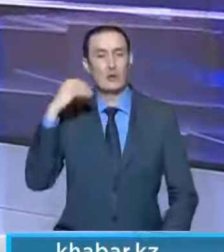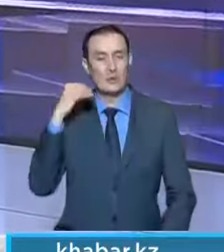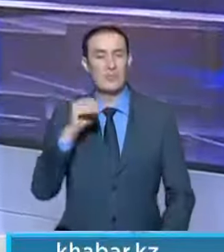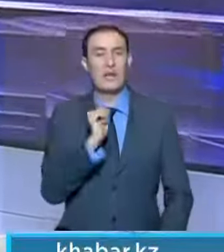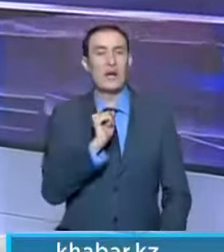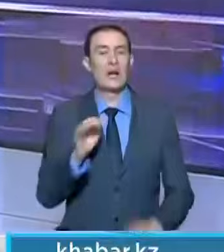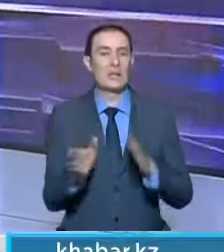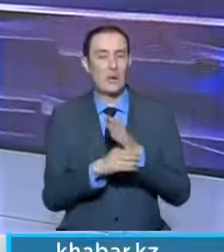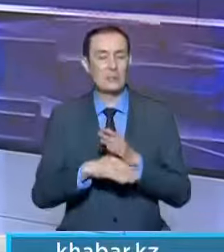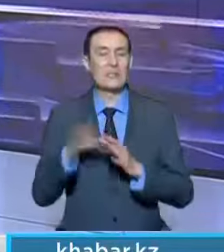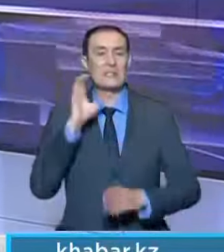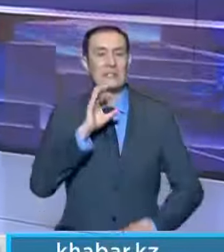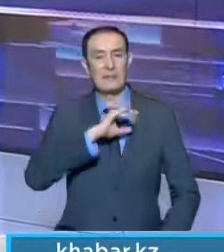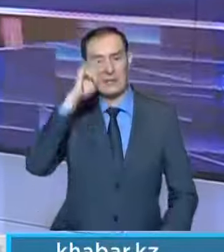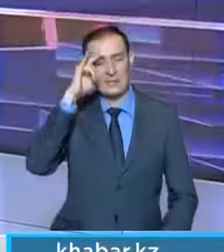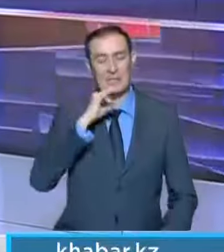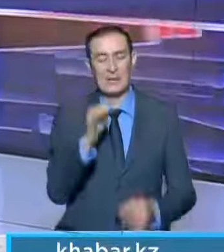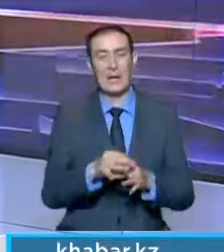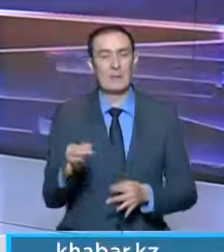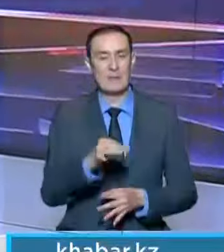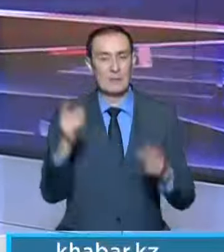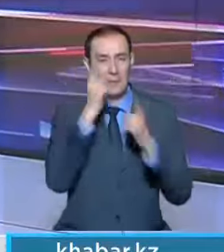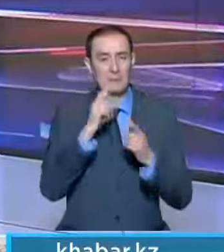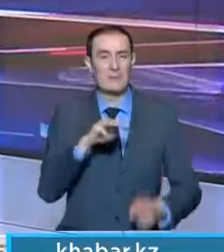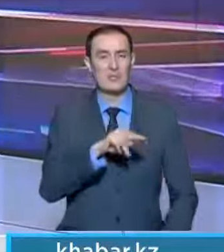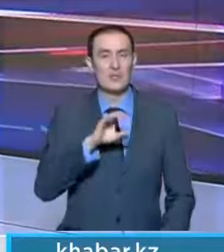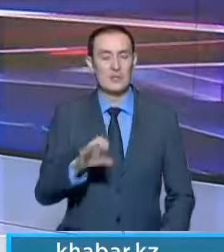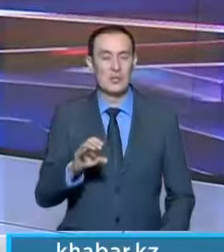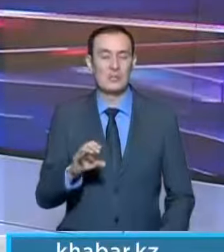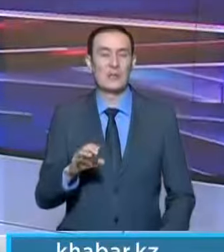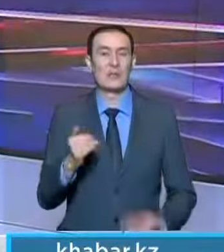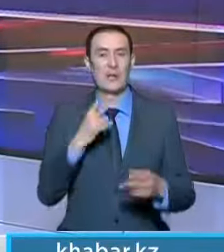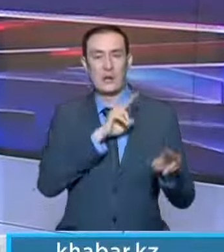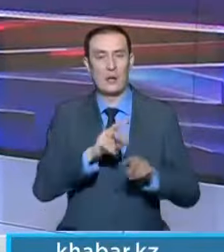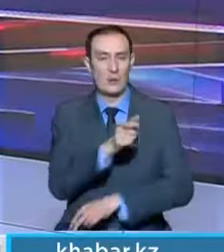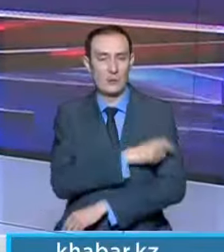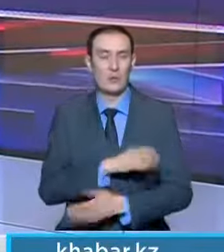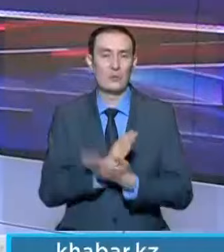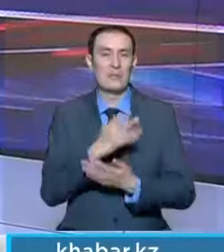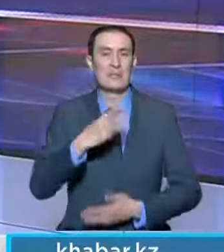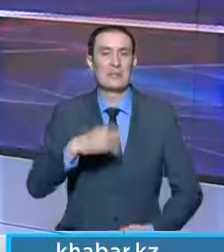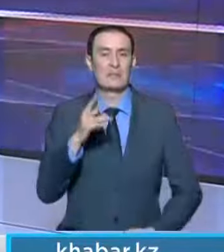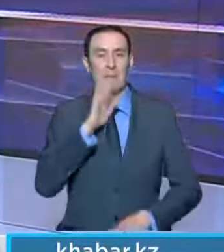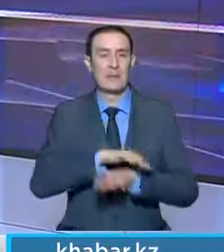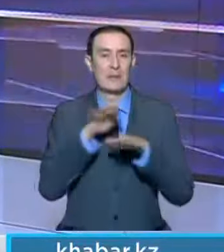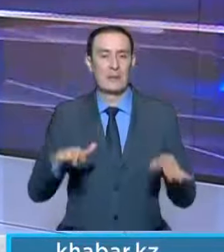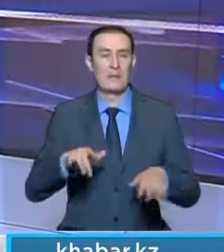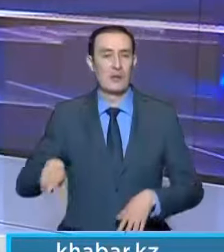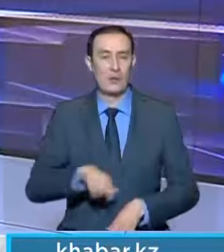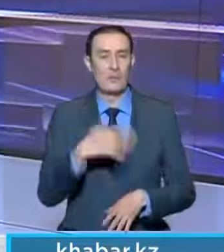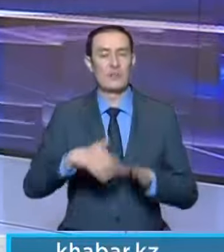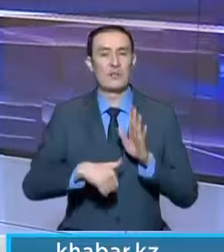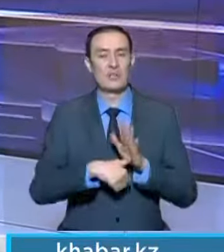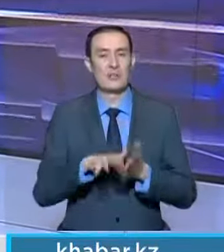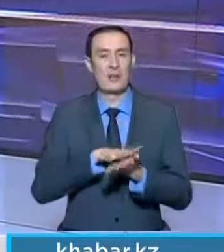Актюбинской, Атырауской, Северо-Казахстанской областях. По данным МЧС и Казавтожола на контроле остаются 32 перелива автодорог,